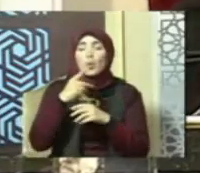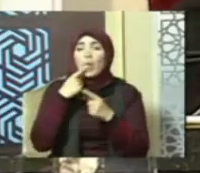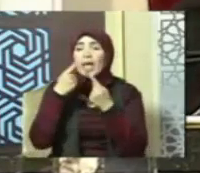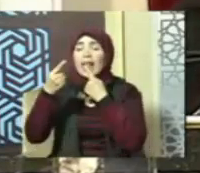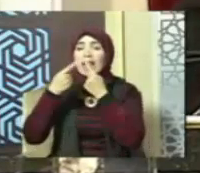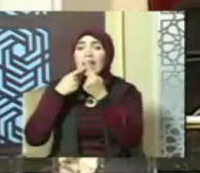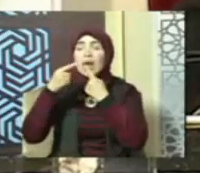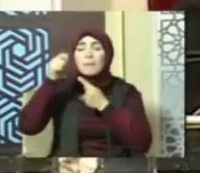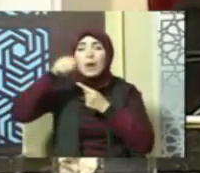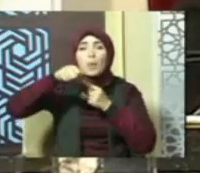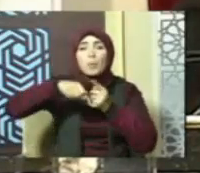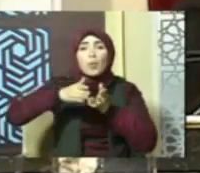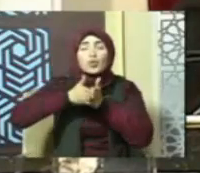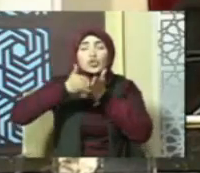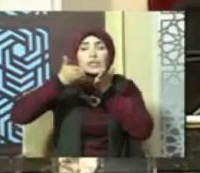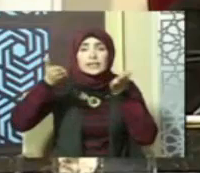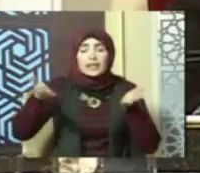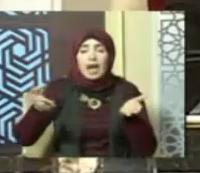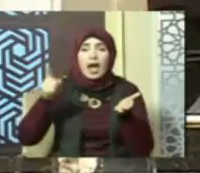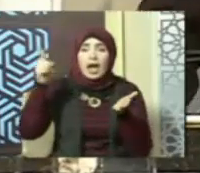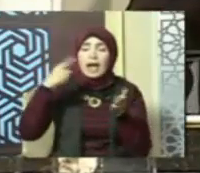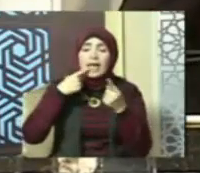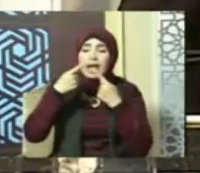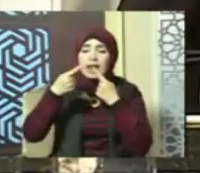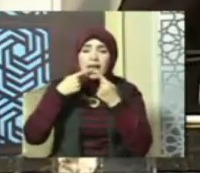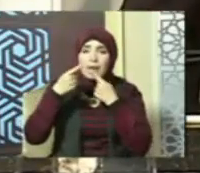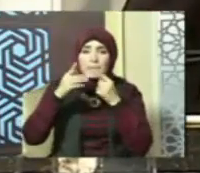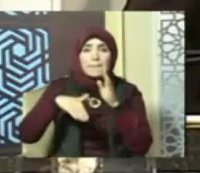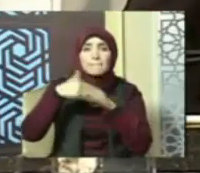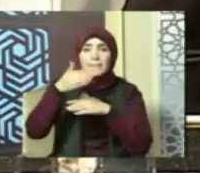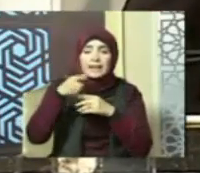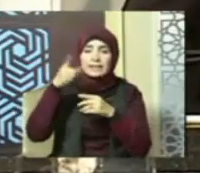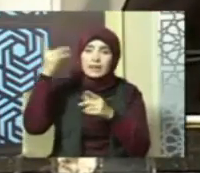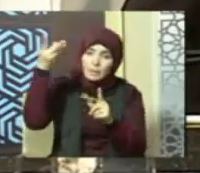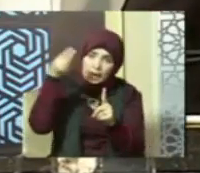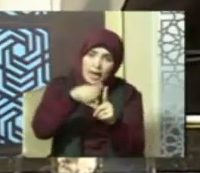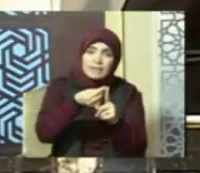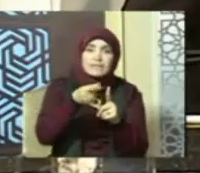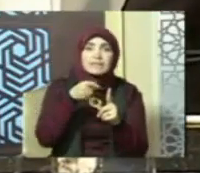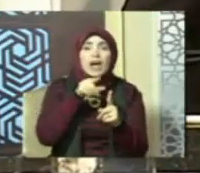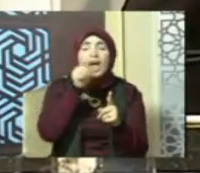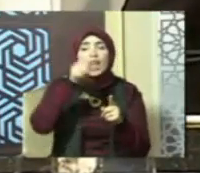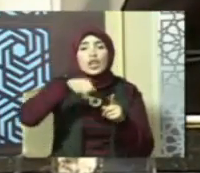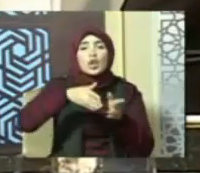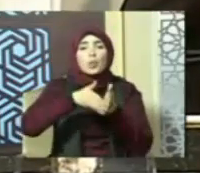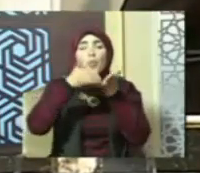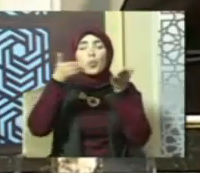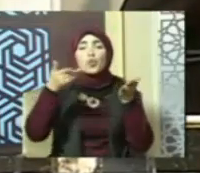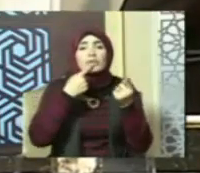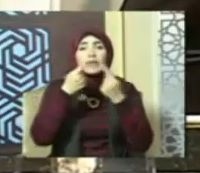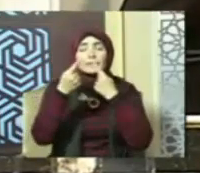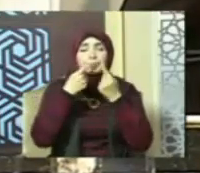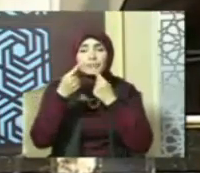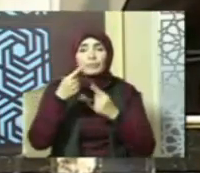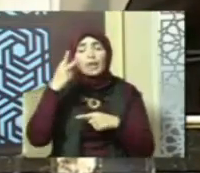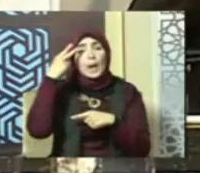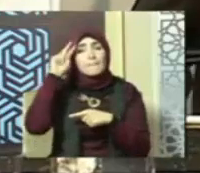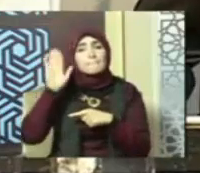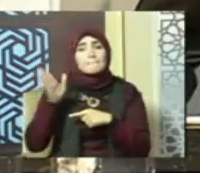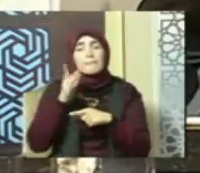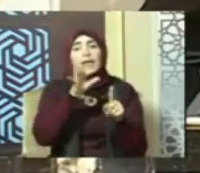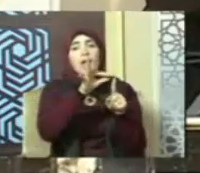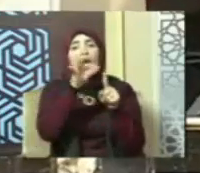كلاما ثم ألهمه الخطابا، ويا من خص أحمد